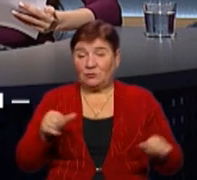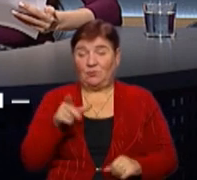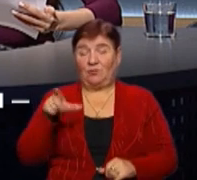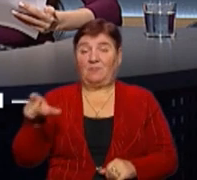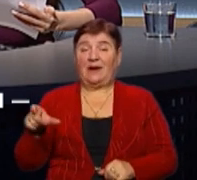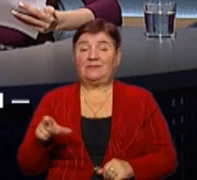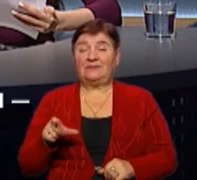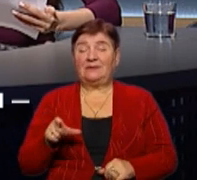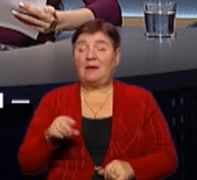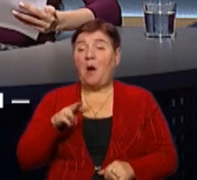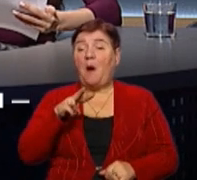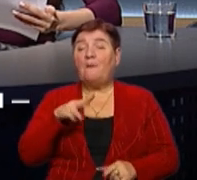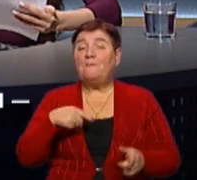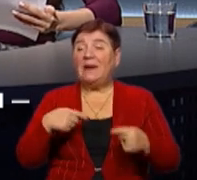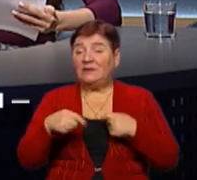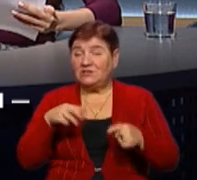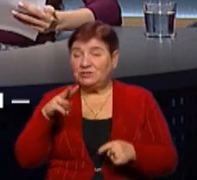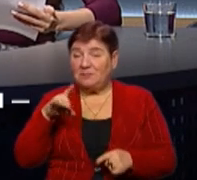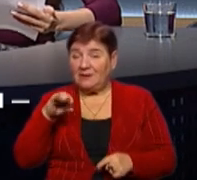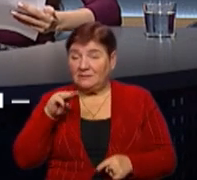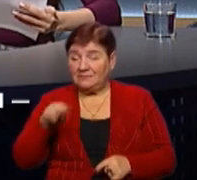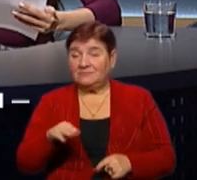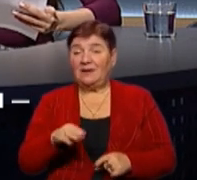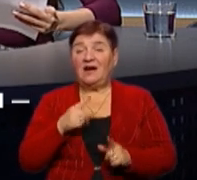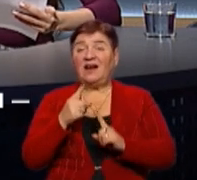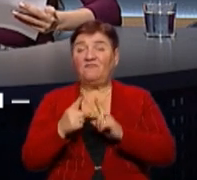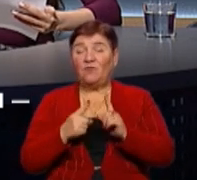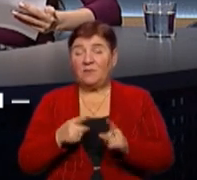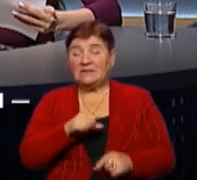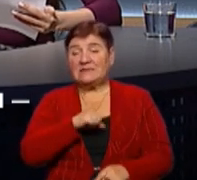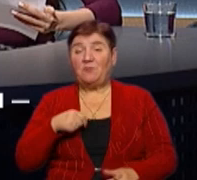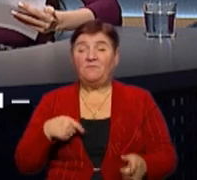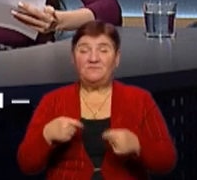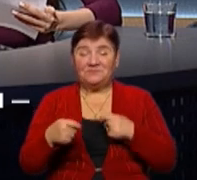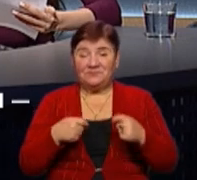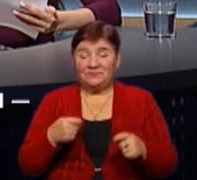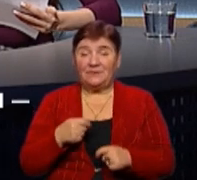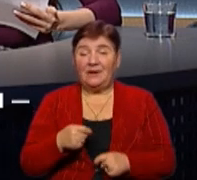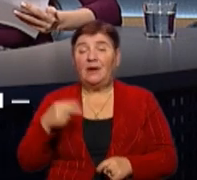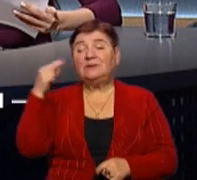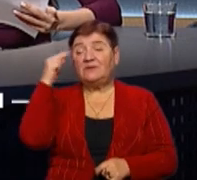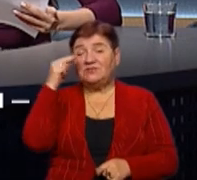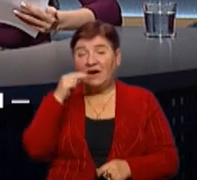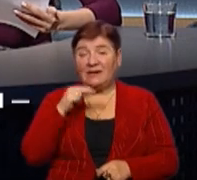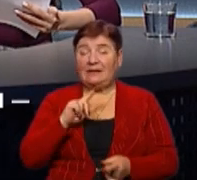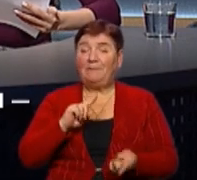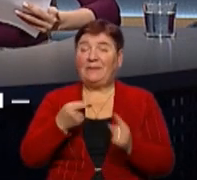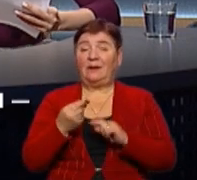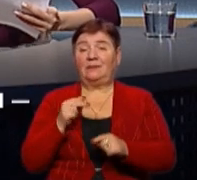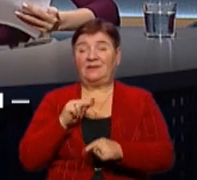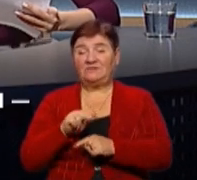громад, проєктний менеджмент, завершення реформи місцевого самоврядування, навчання,